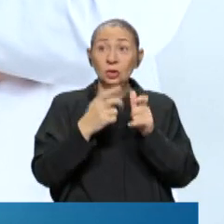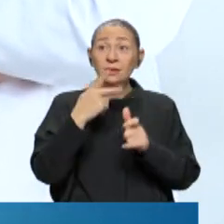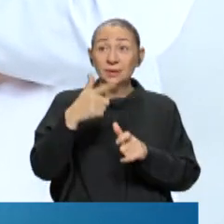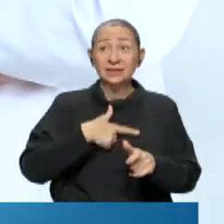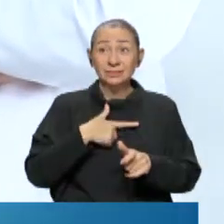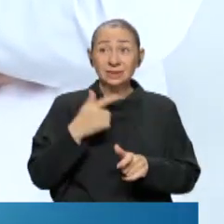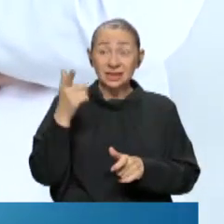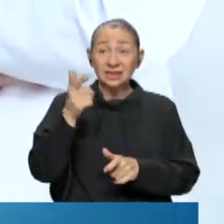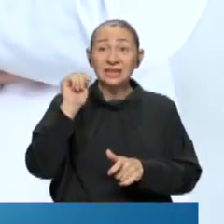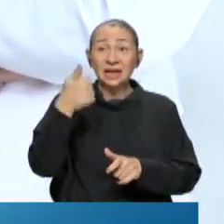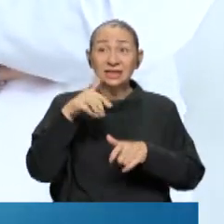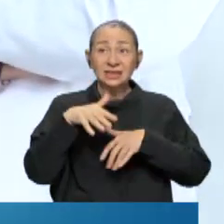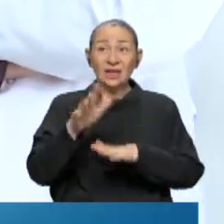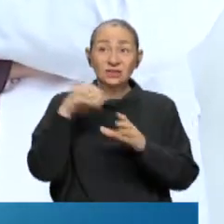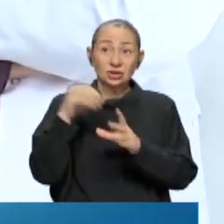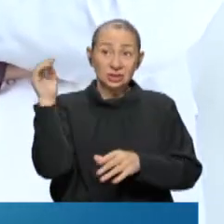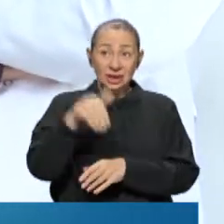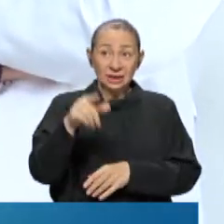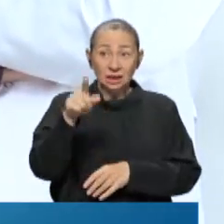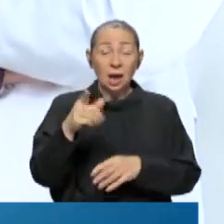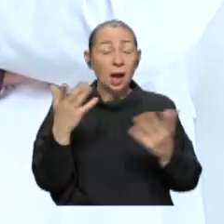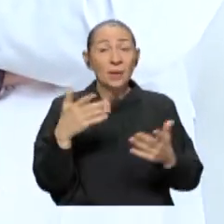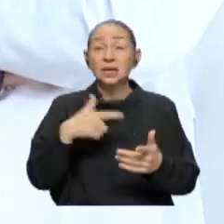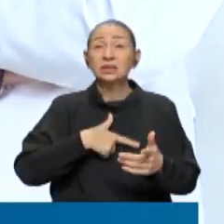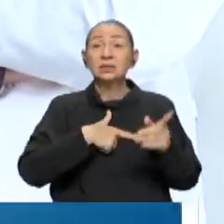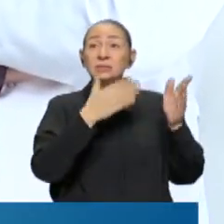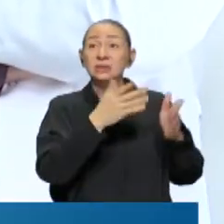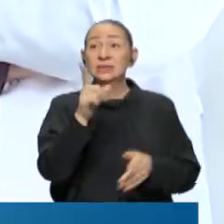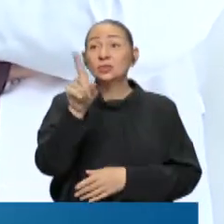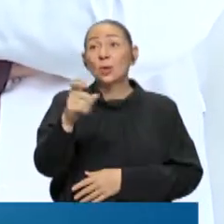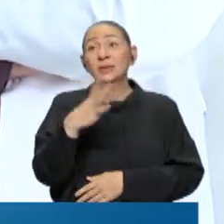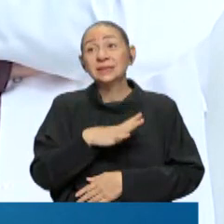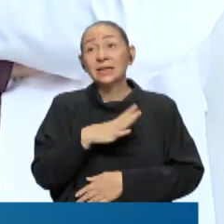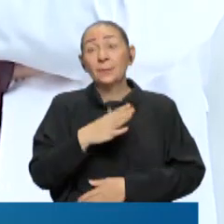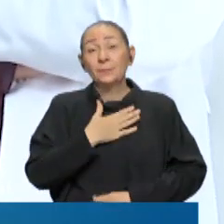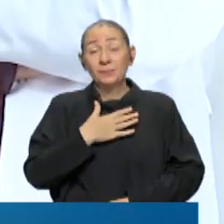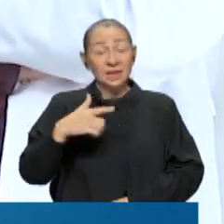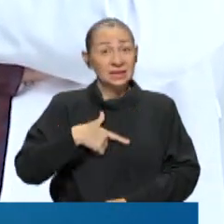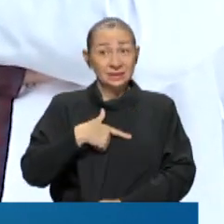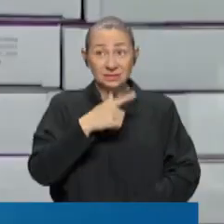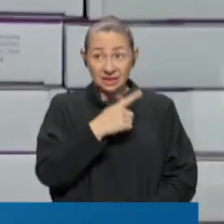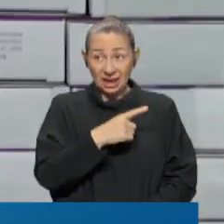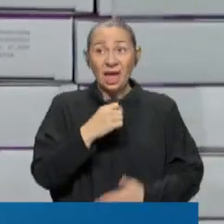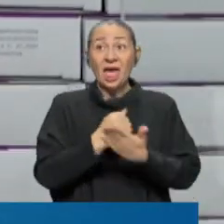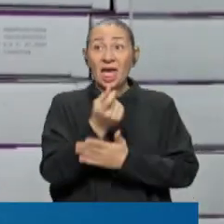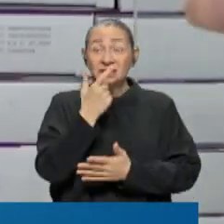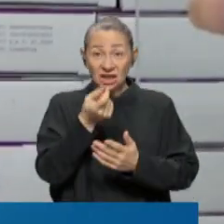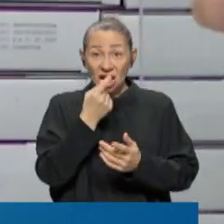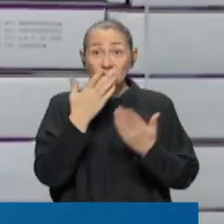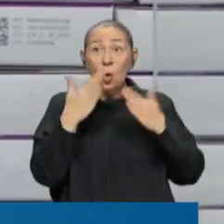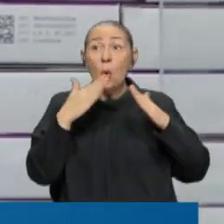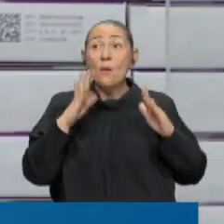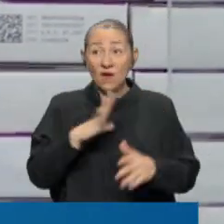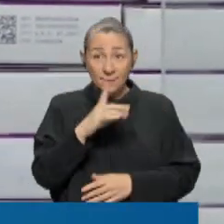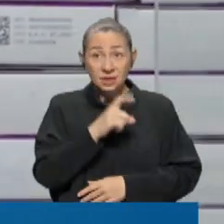İzmir'den yarınki miting için geldi ama İzmir'deki durumu da size sormak isterim İzmir'de de eczanelerde ilaç